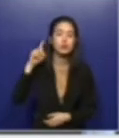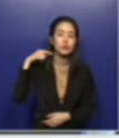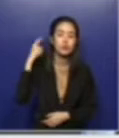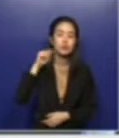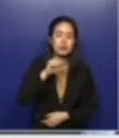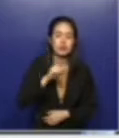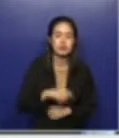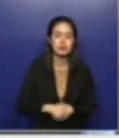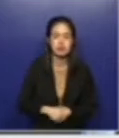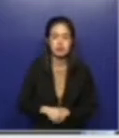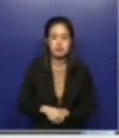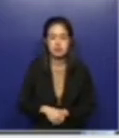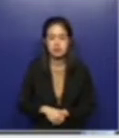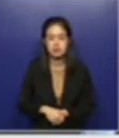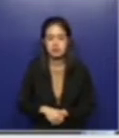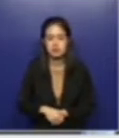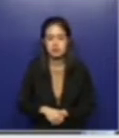ซูดาน